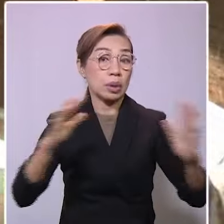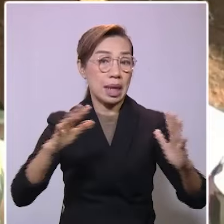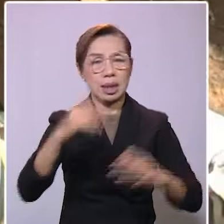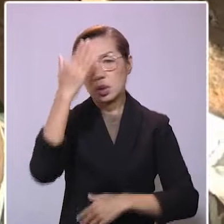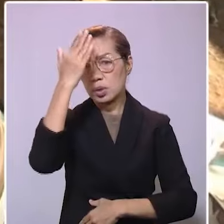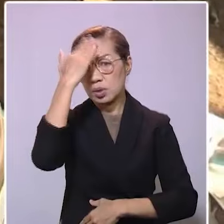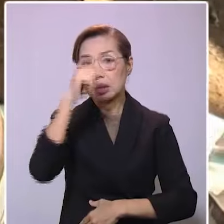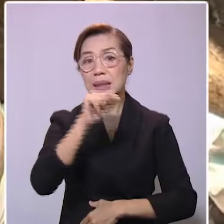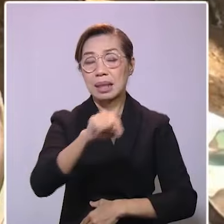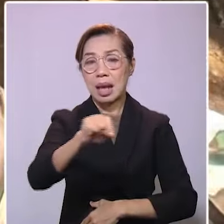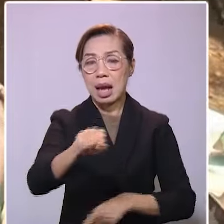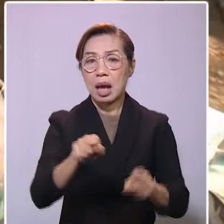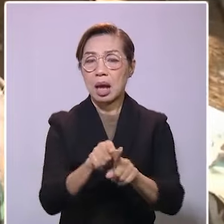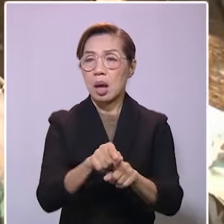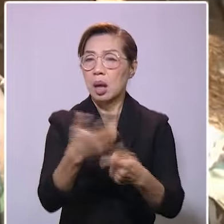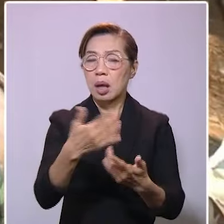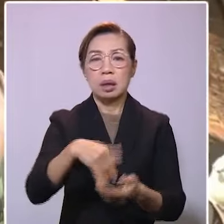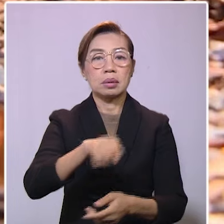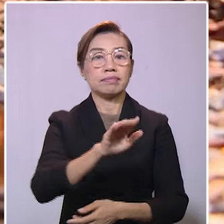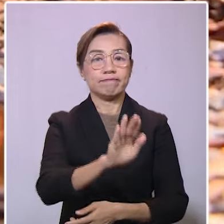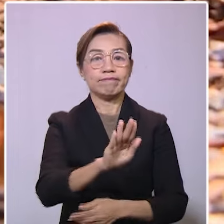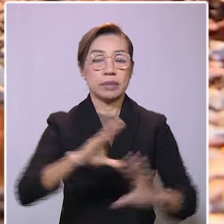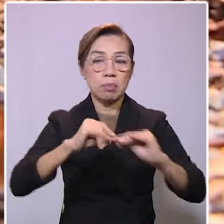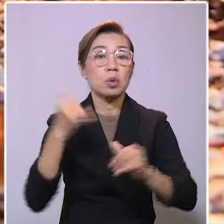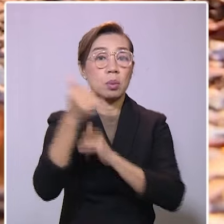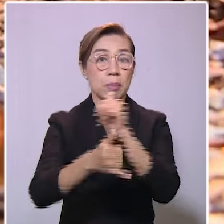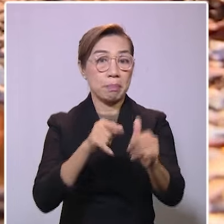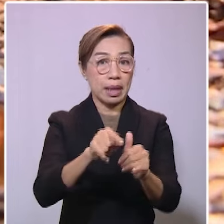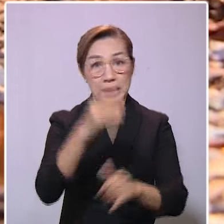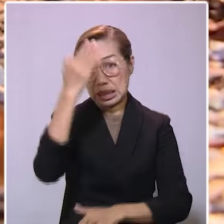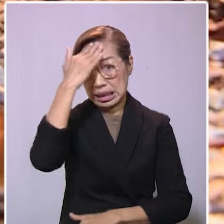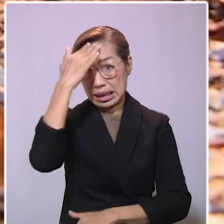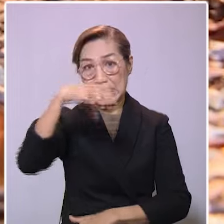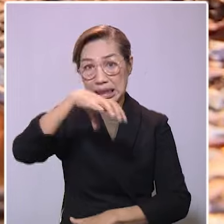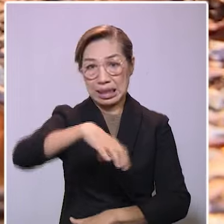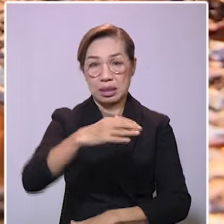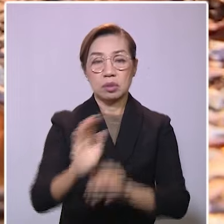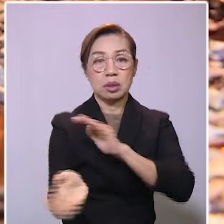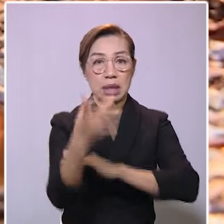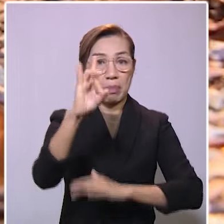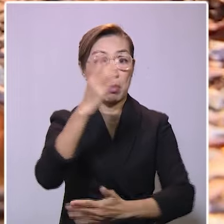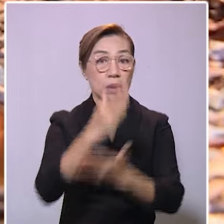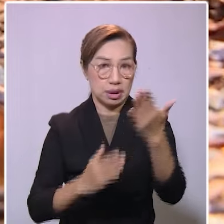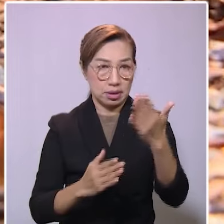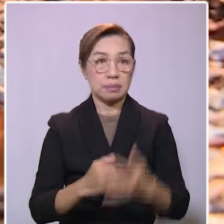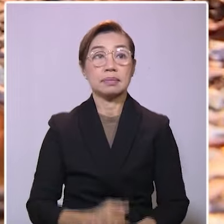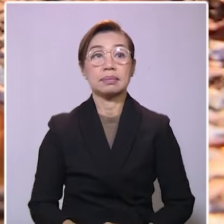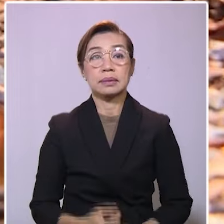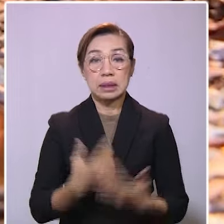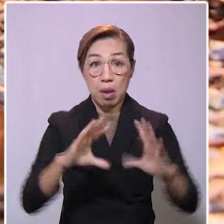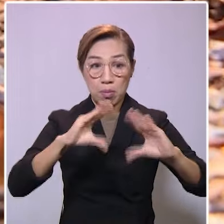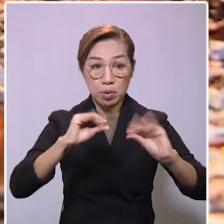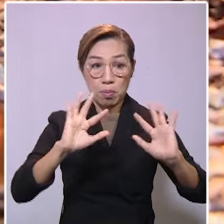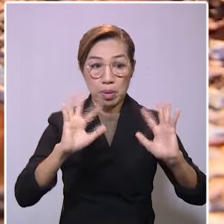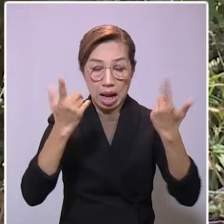ด้านหน้านะฮะที่ด่านอุทยานแห่งชาติเขาใหญ่นะหน้าด่านตอน 88:30นนี่นะครับหลังจากนั้น